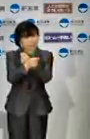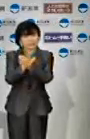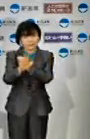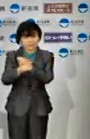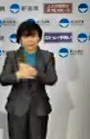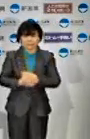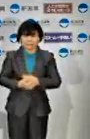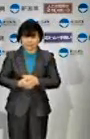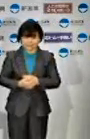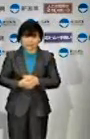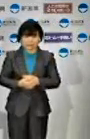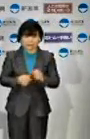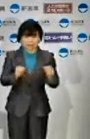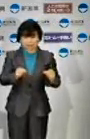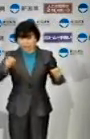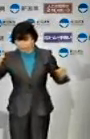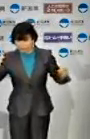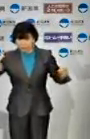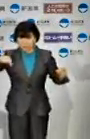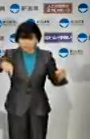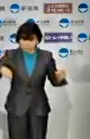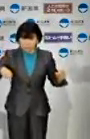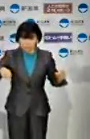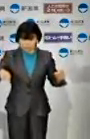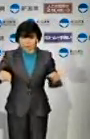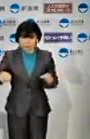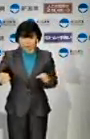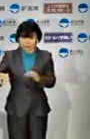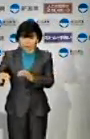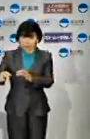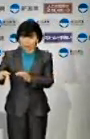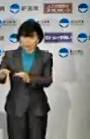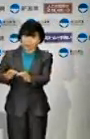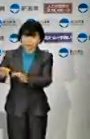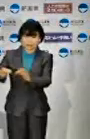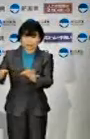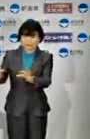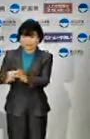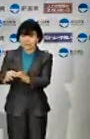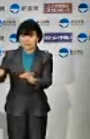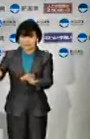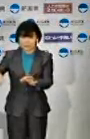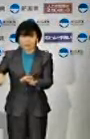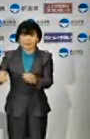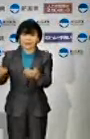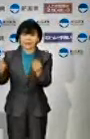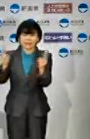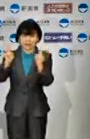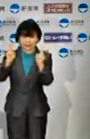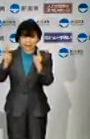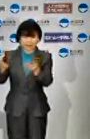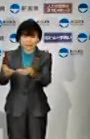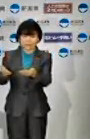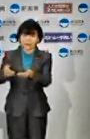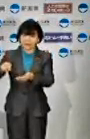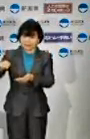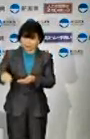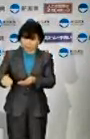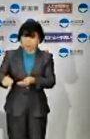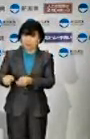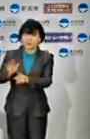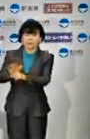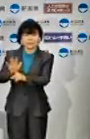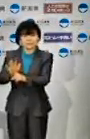界もそうだし、それに取引をしている関連業界も厳しい状況にあるということはご指摘の通